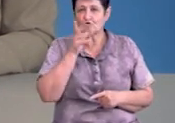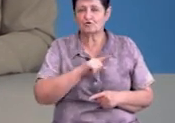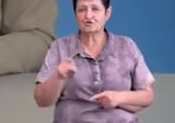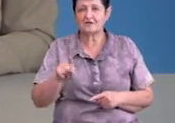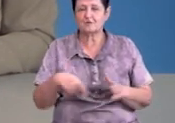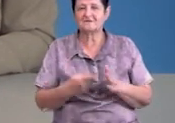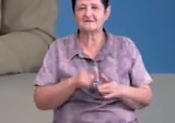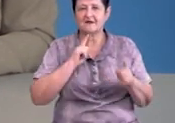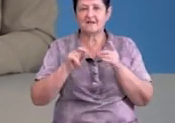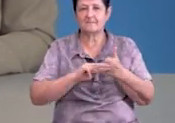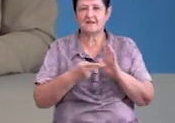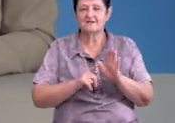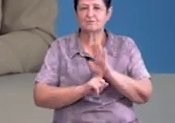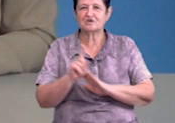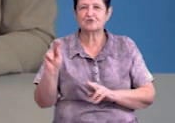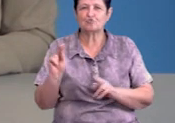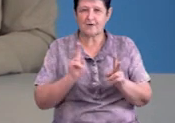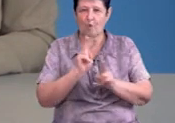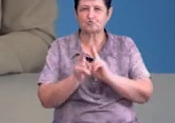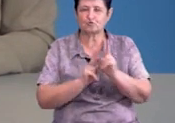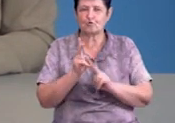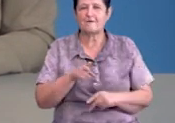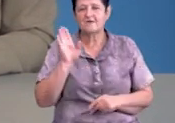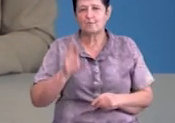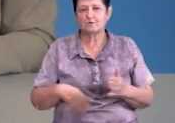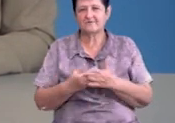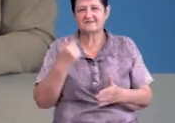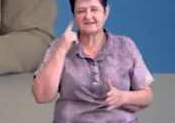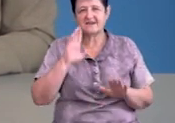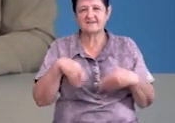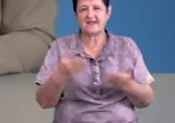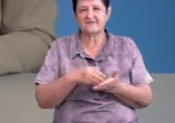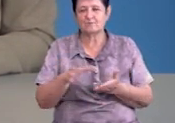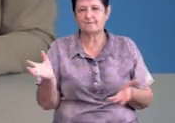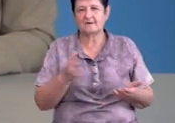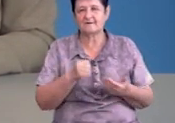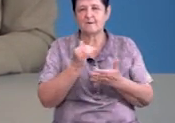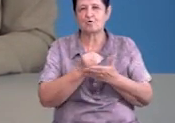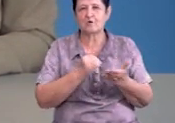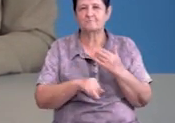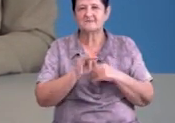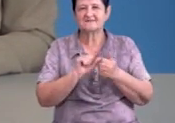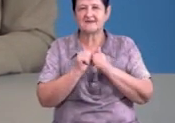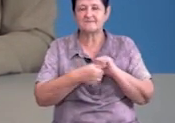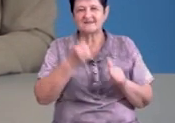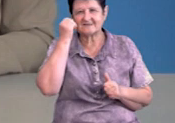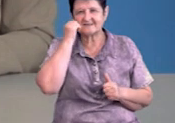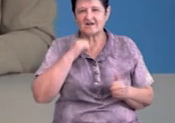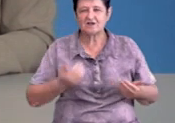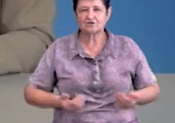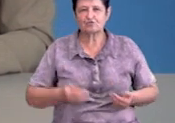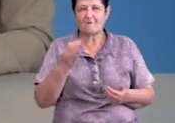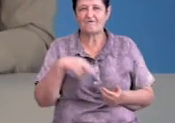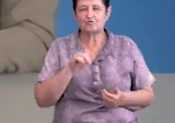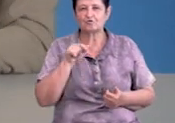планувала спочатку реконструювати будівлю, потім від цієї ідеї відмовилися та прийняли програму із заміни застарілого житлового фонду.